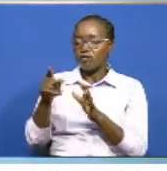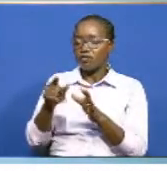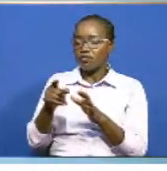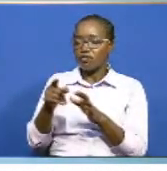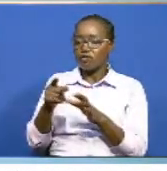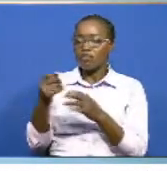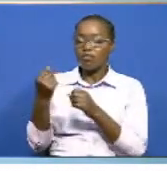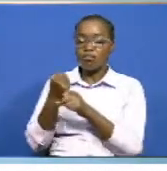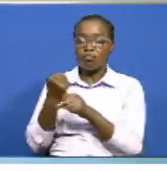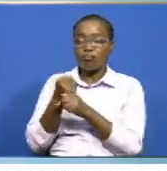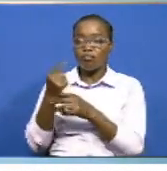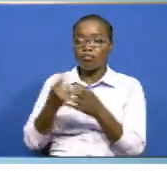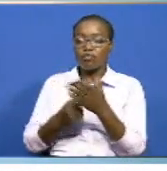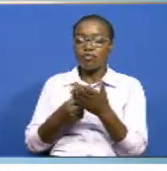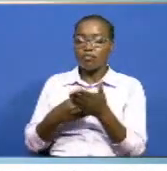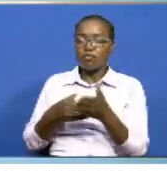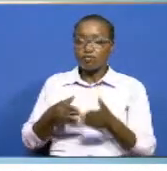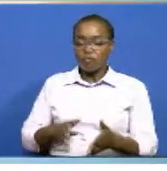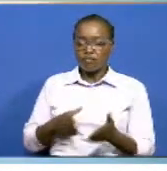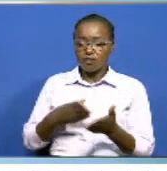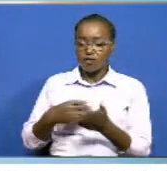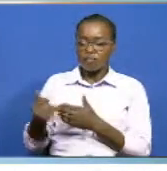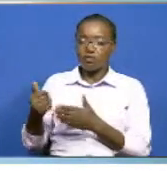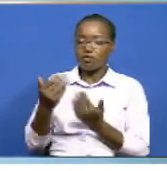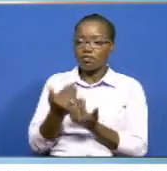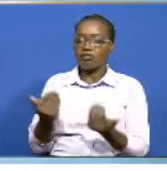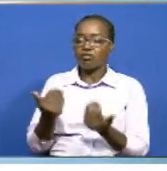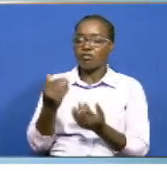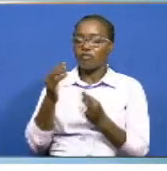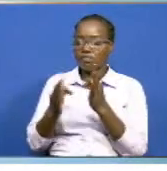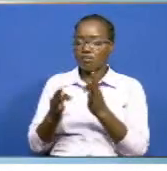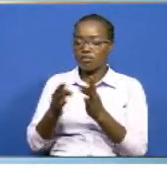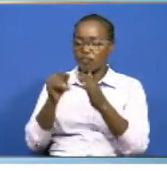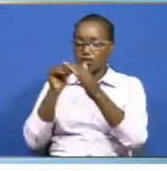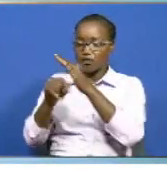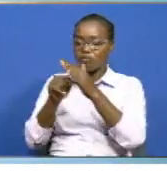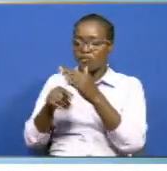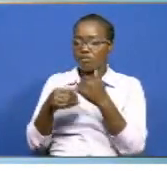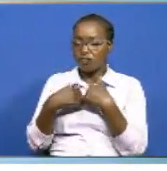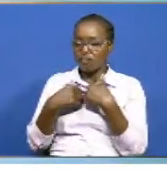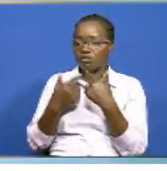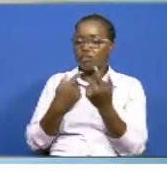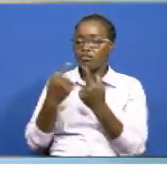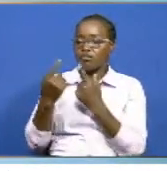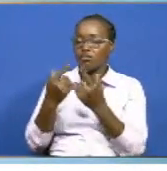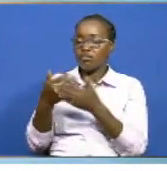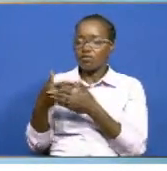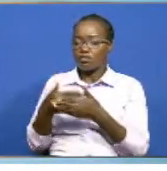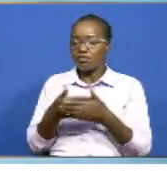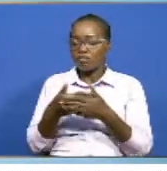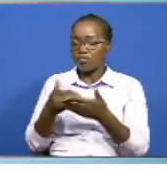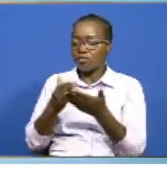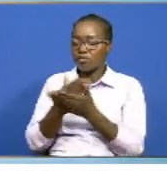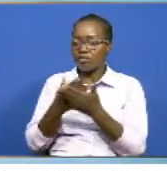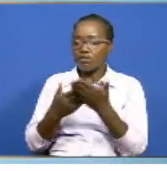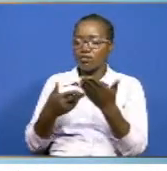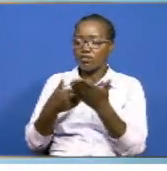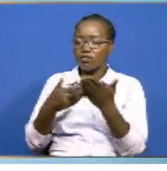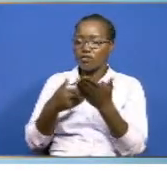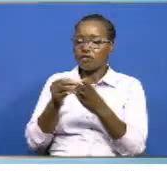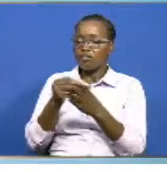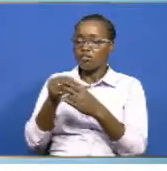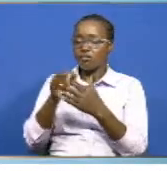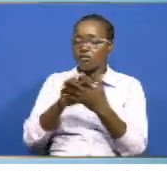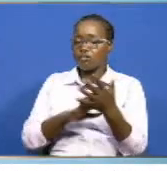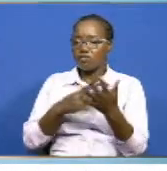kuuza watoto. So kama amepata access ya kuongelesha huyu mtoto kupitia kwa njia ya teknolojia ama internet ama